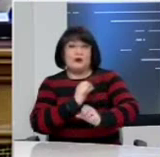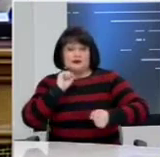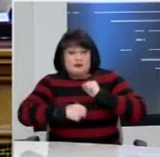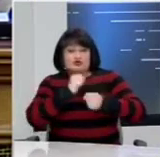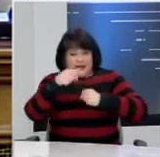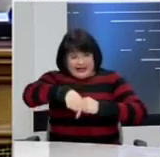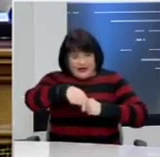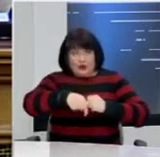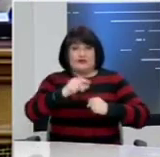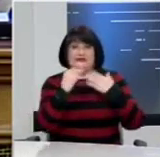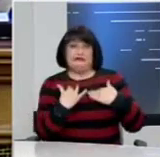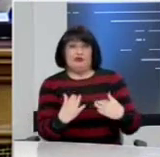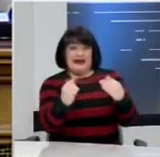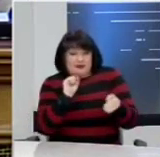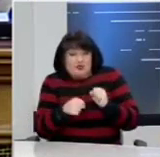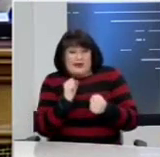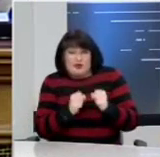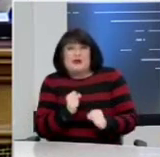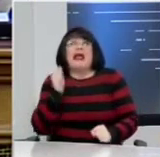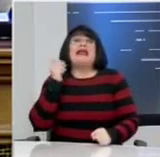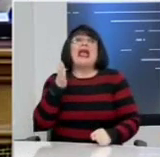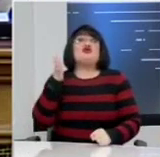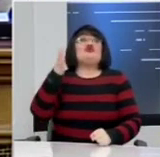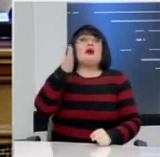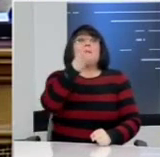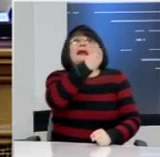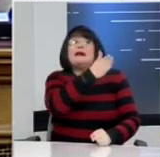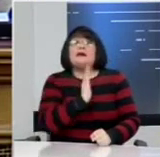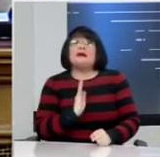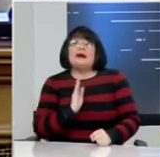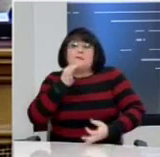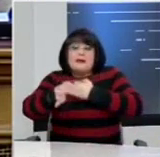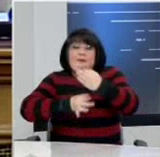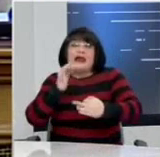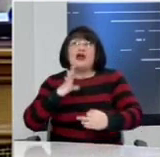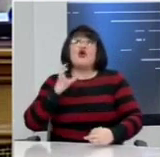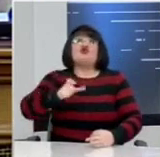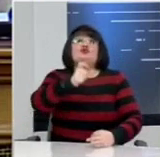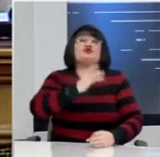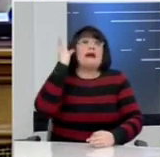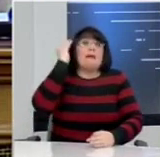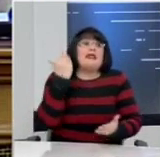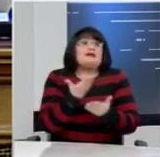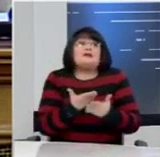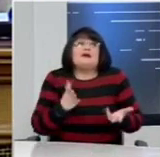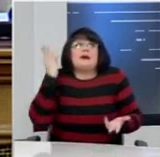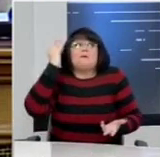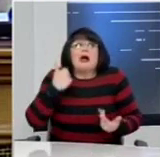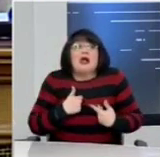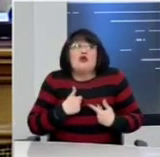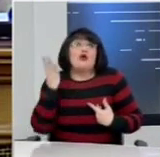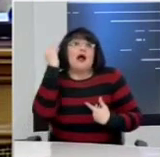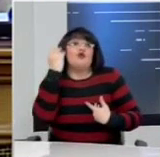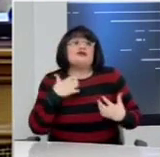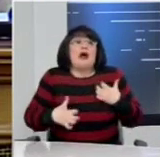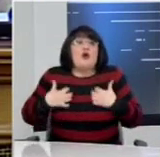Κοινοβούλιο, αλλά ταυτόχρονα να βγείτε και έξω. Έξω στον κόσμο που ζητάει να μάθει, να ακούσετε τις